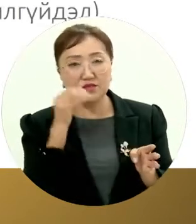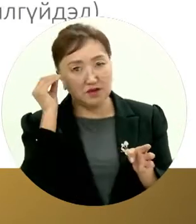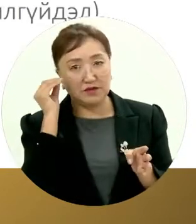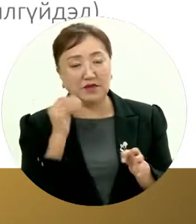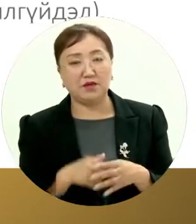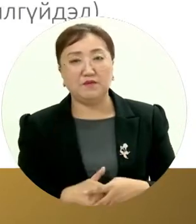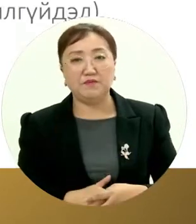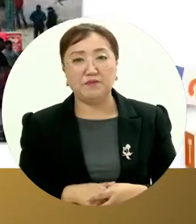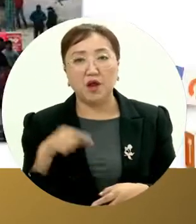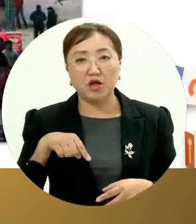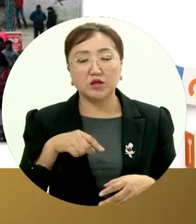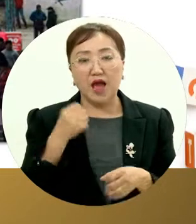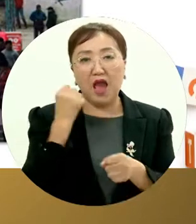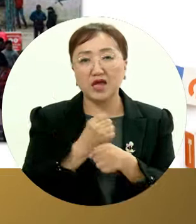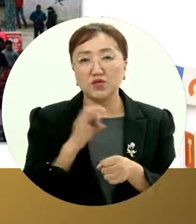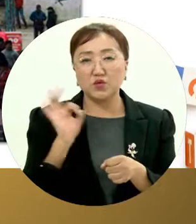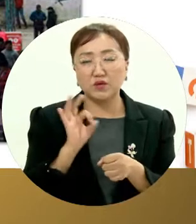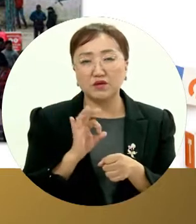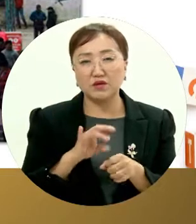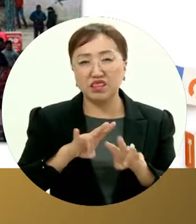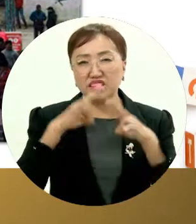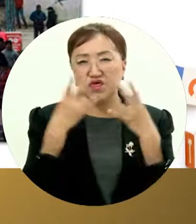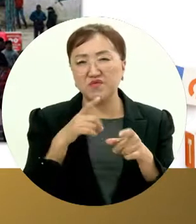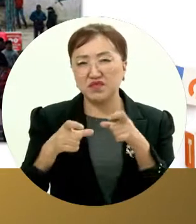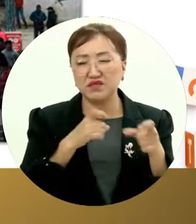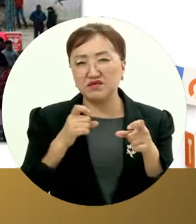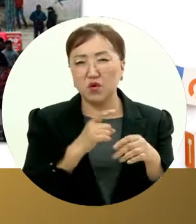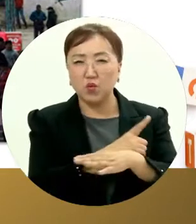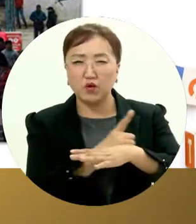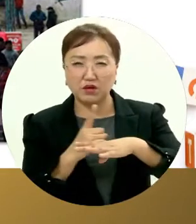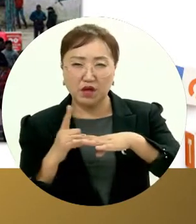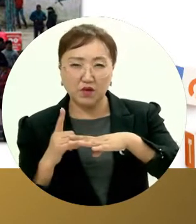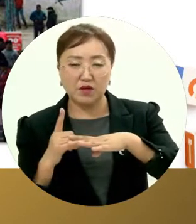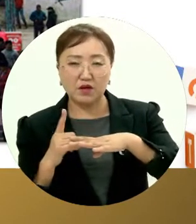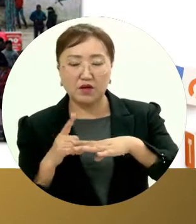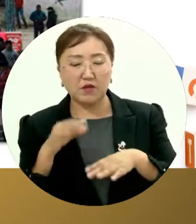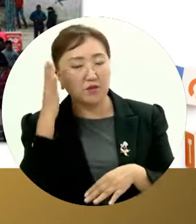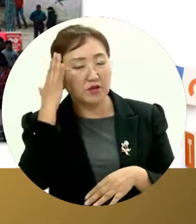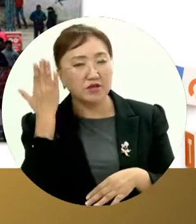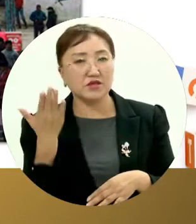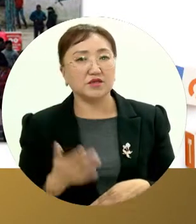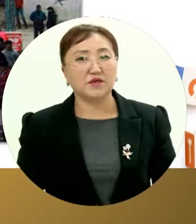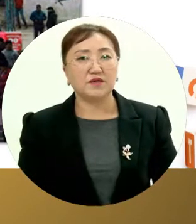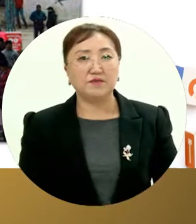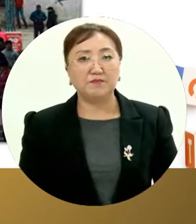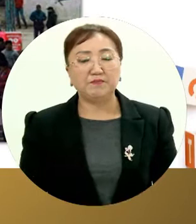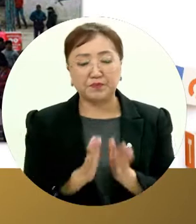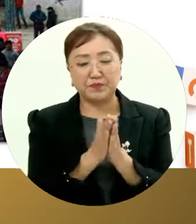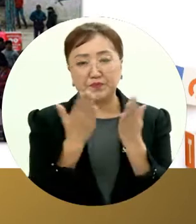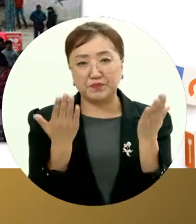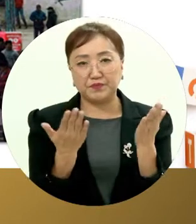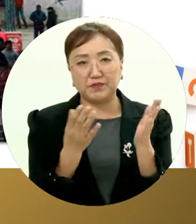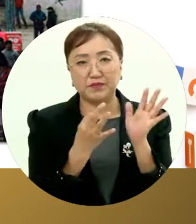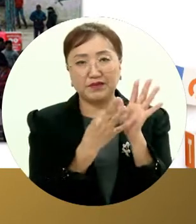цөмөрөө ажилгүйдлийн нийгэм эдийн засгийн үр дагаврыг эргэцүүлэн бодъё. За